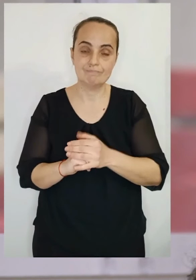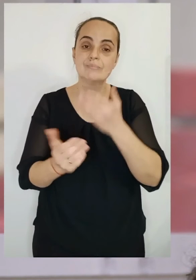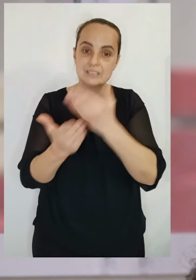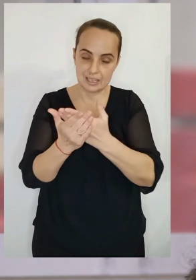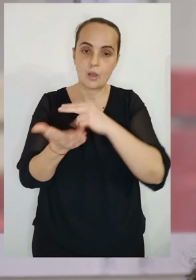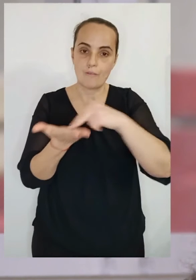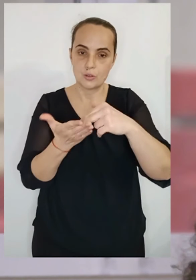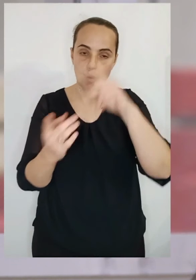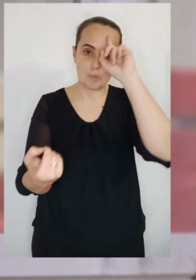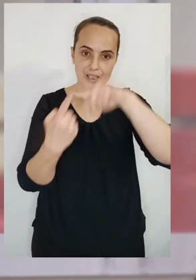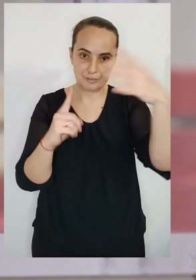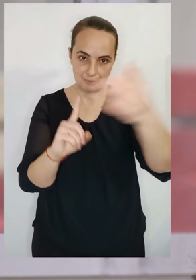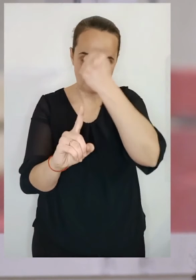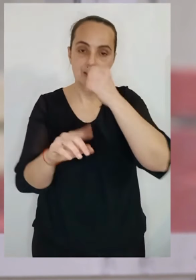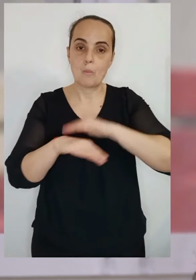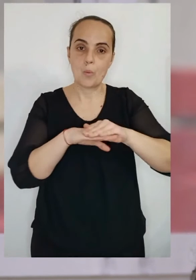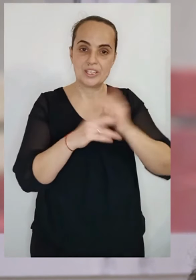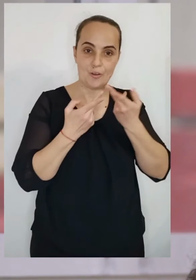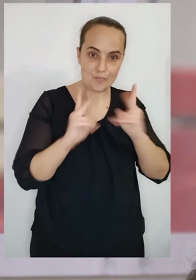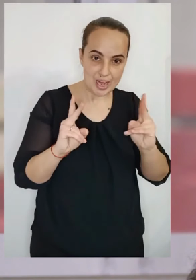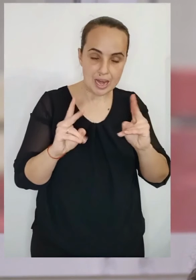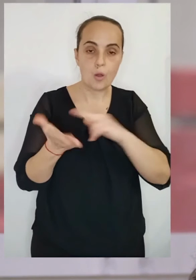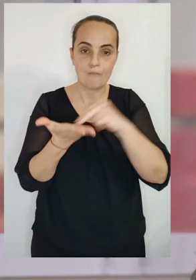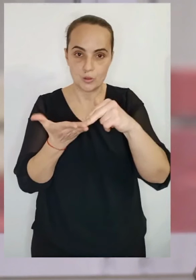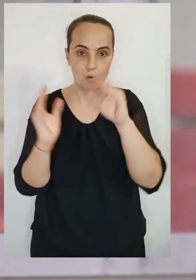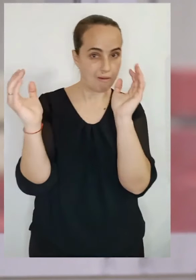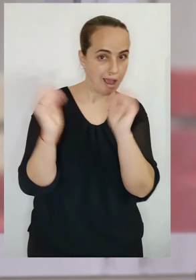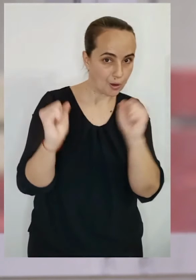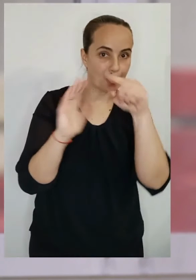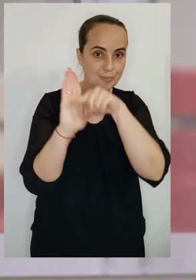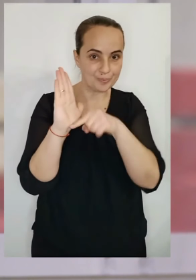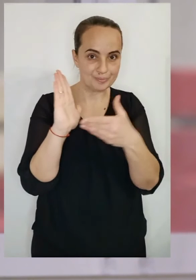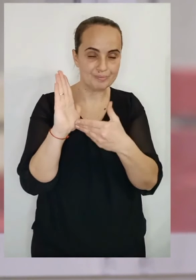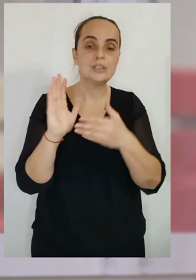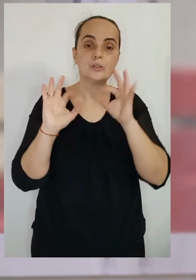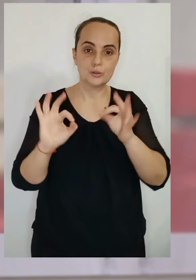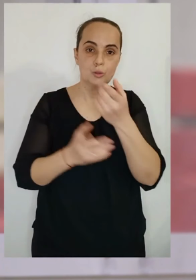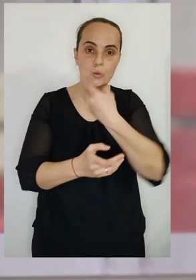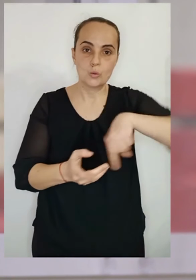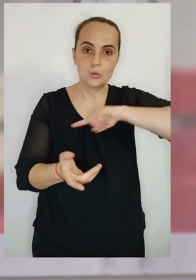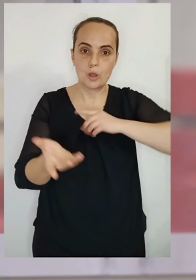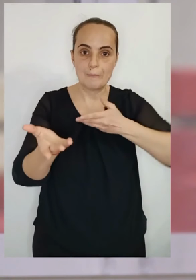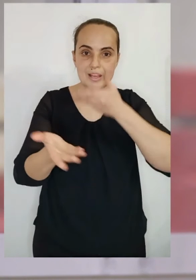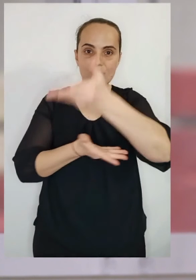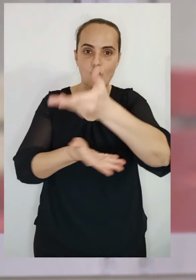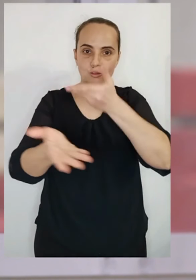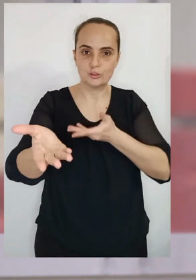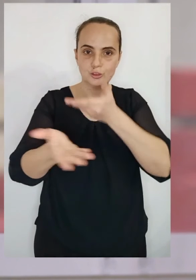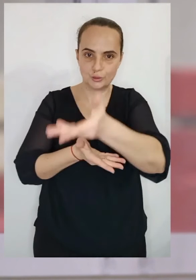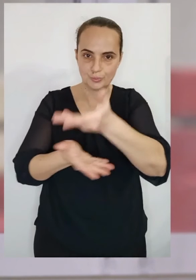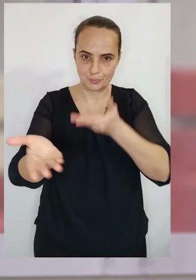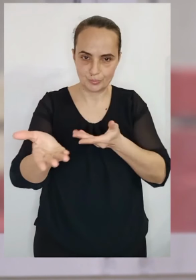partagent la politique de la ville par le biais de ces conventions. Et dans les échanges qu'on a avec ces associations, effectivement,